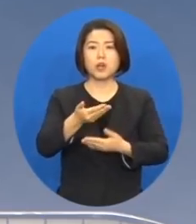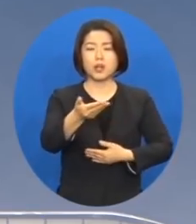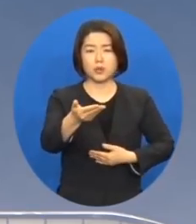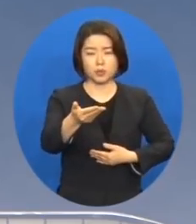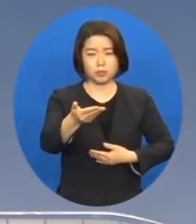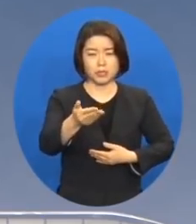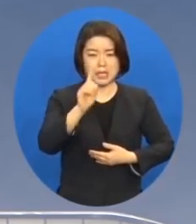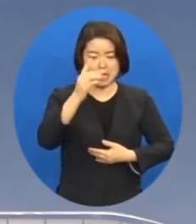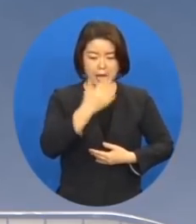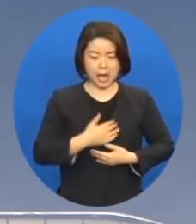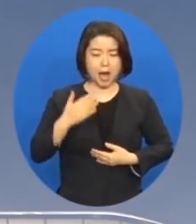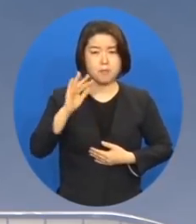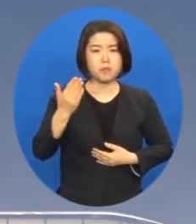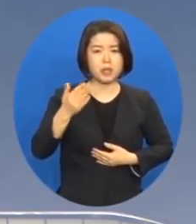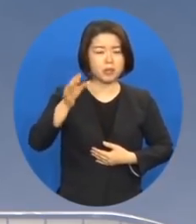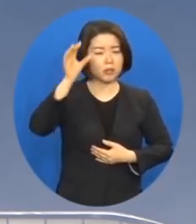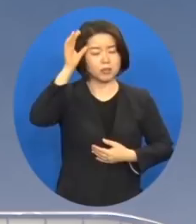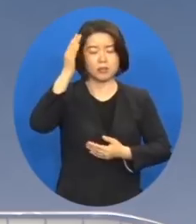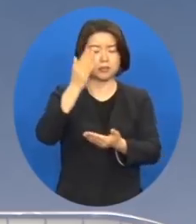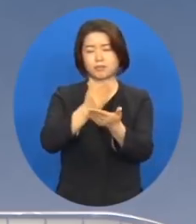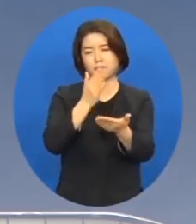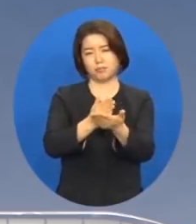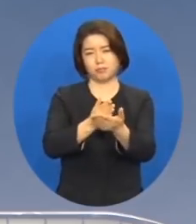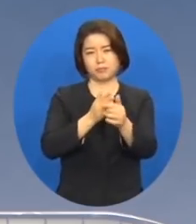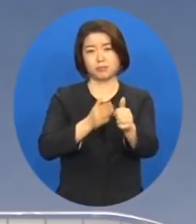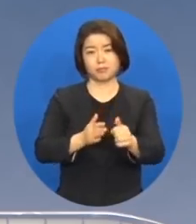한 몸 되는 것도 기대하지 말아야 돼요.